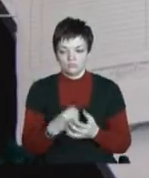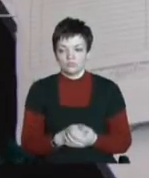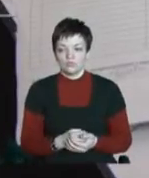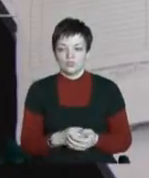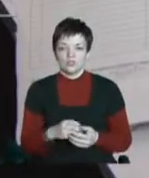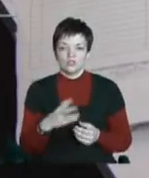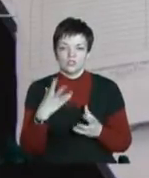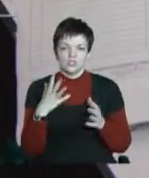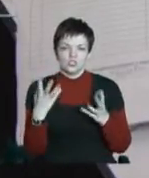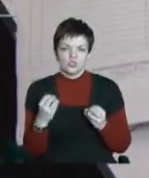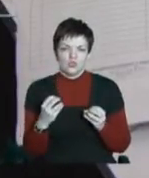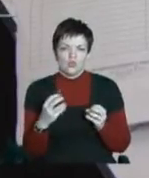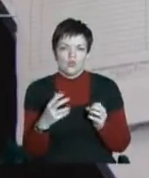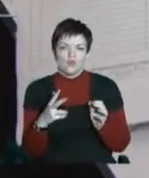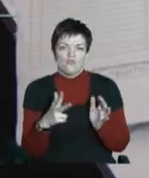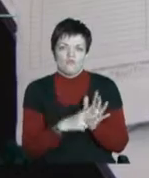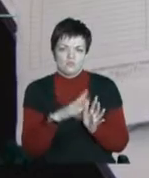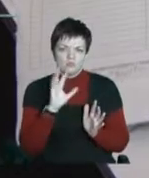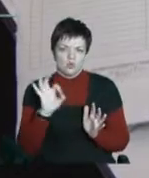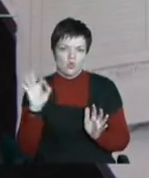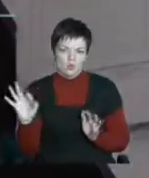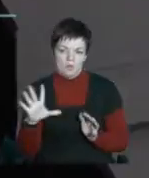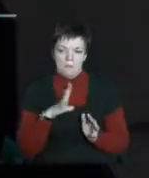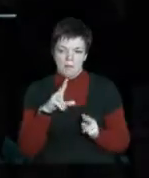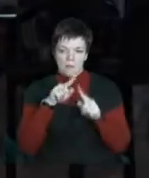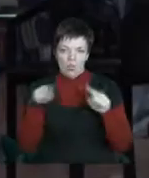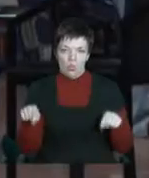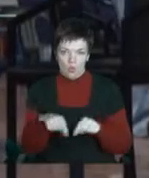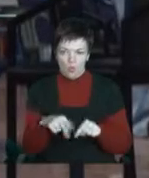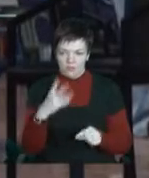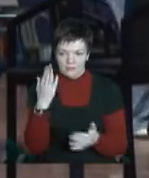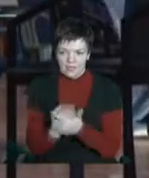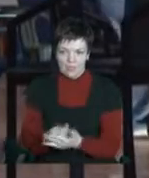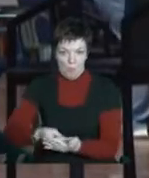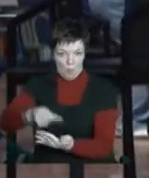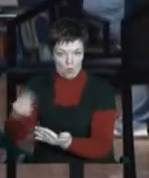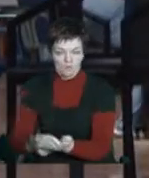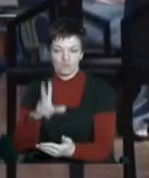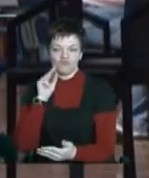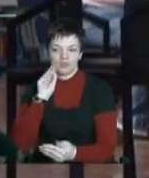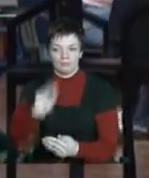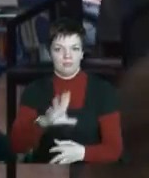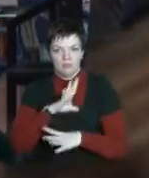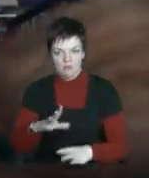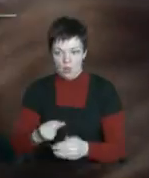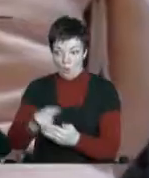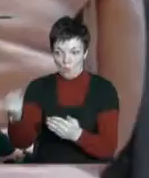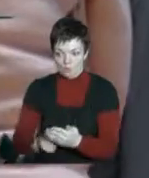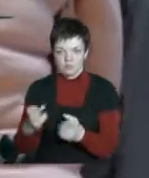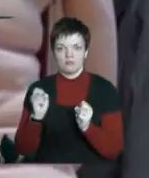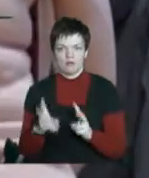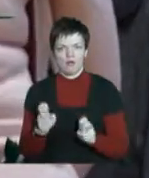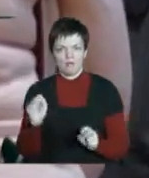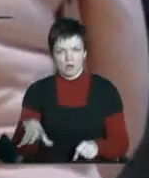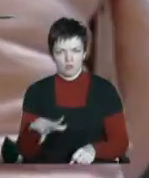партий 8.00 5 ноября в незаполненном виде. Исходя из этих фактов, члены комиссии подготовили